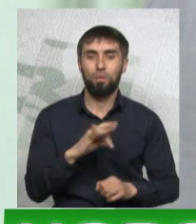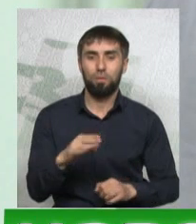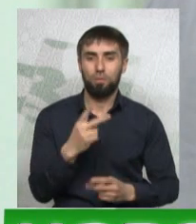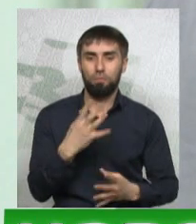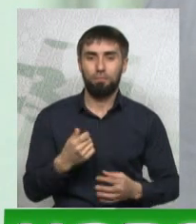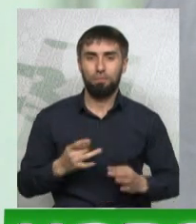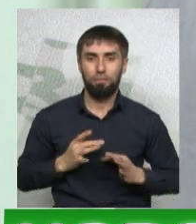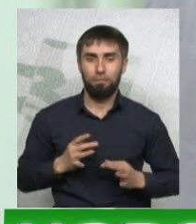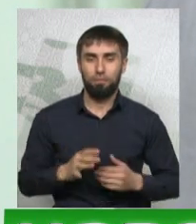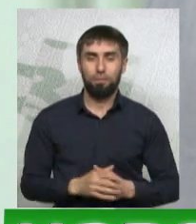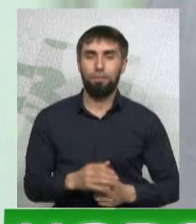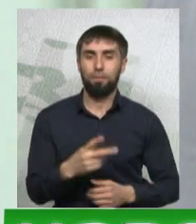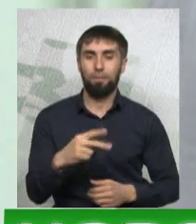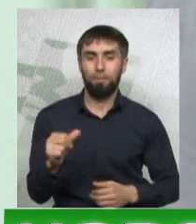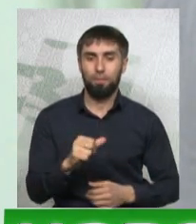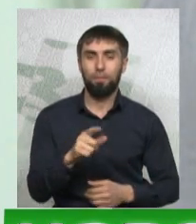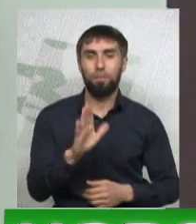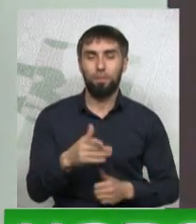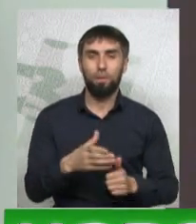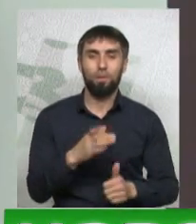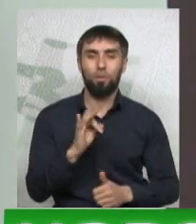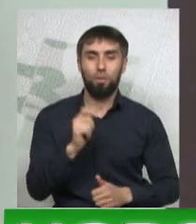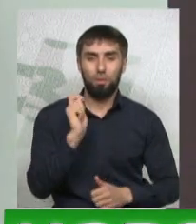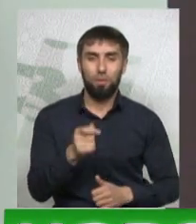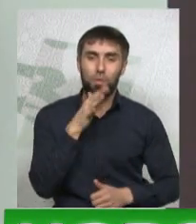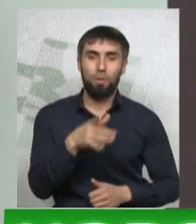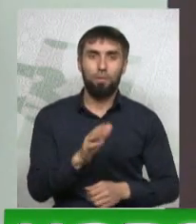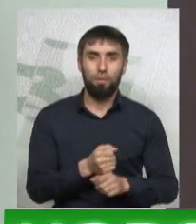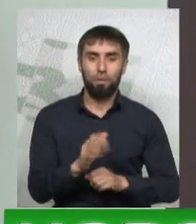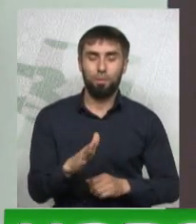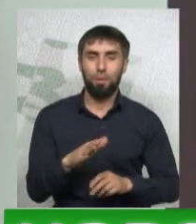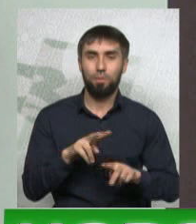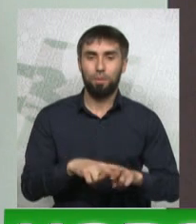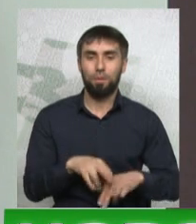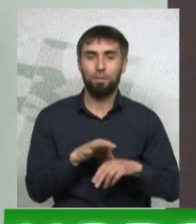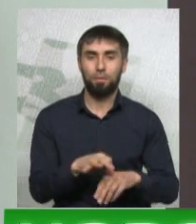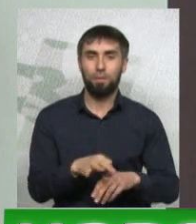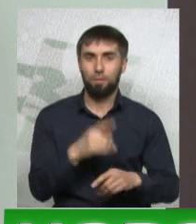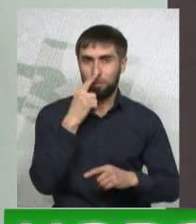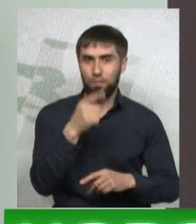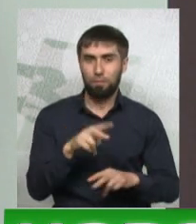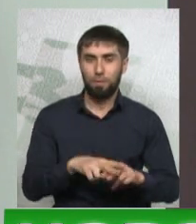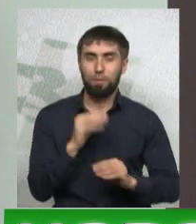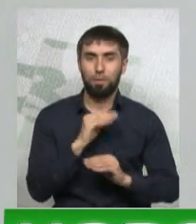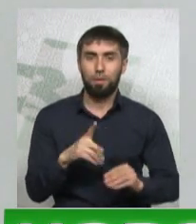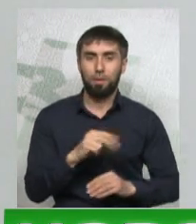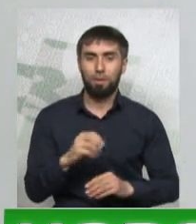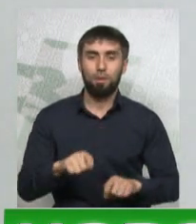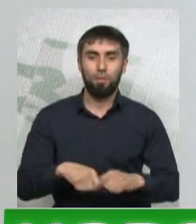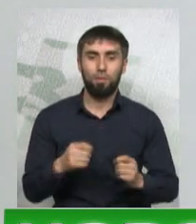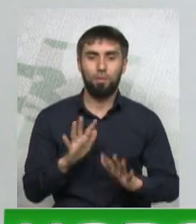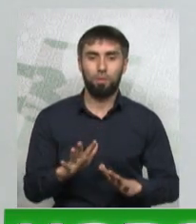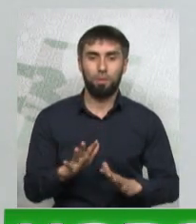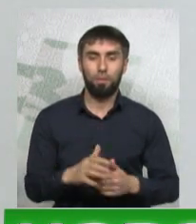заметно нервничает. Ведь через 20 минут огласят срок, который он вынужден будет провести в местах не столь отдаленных. Тишину в зале нарушает